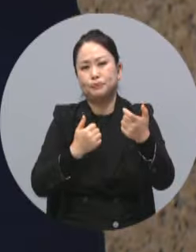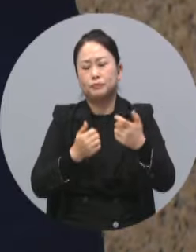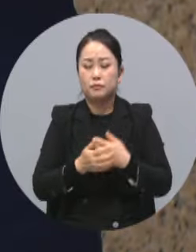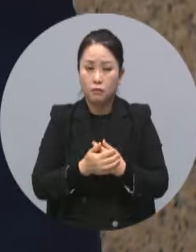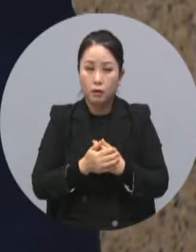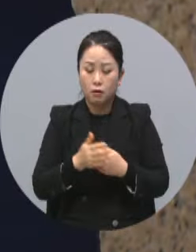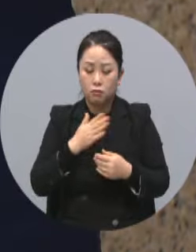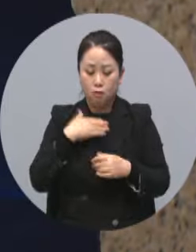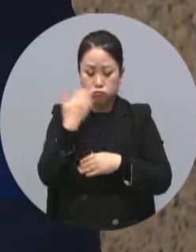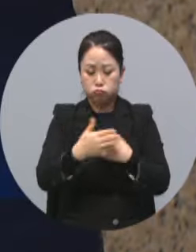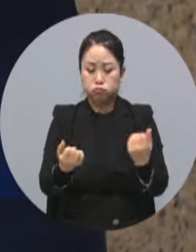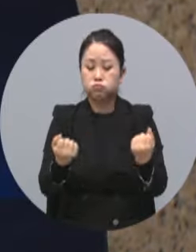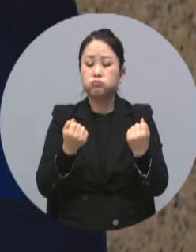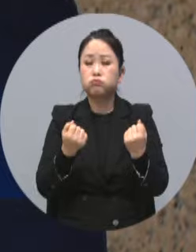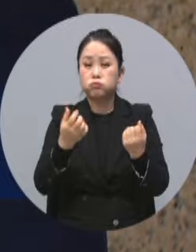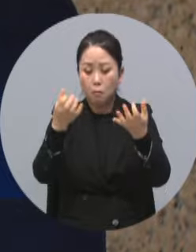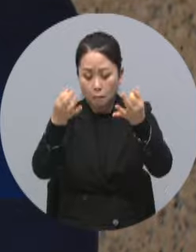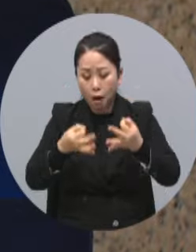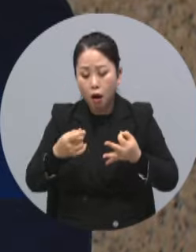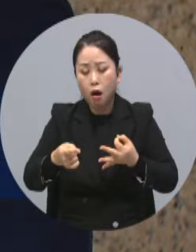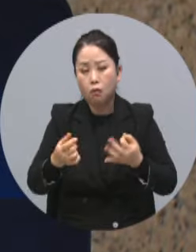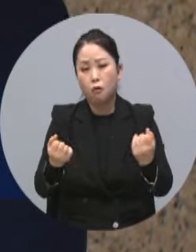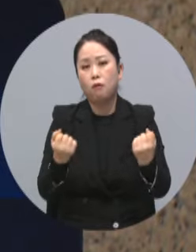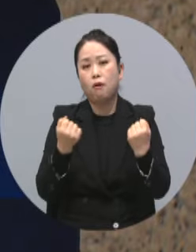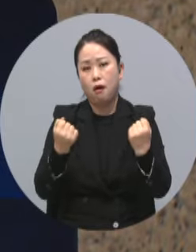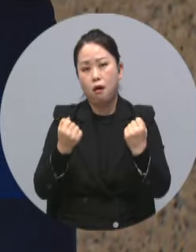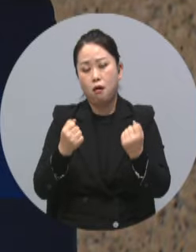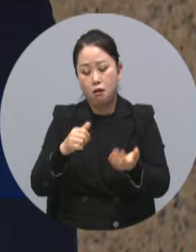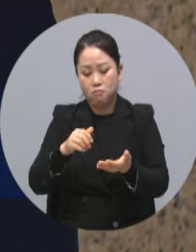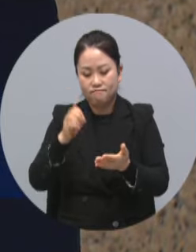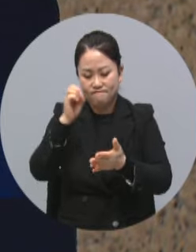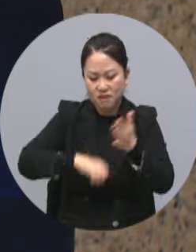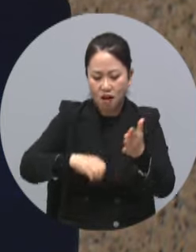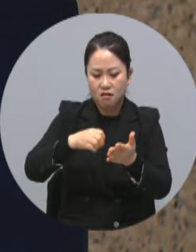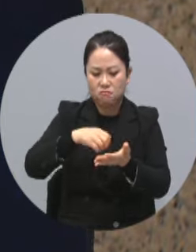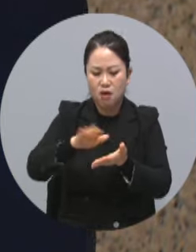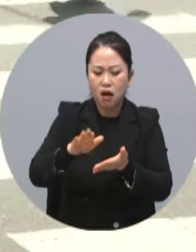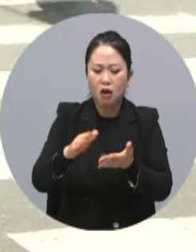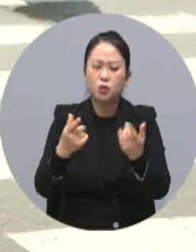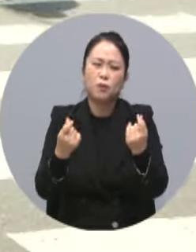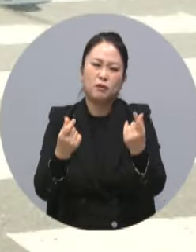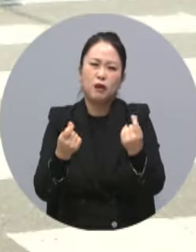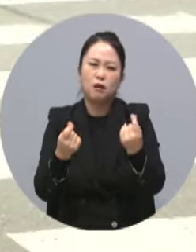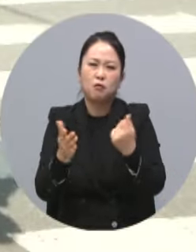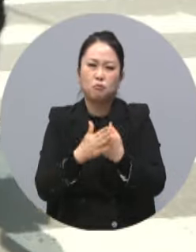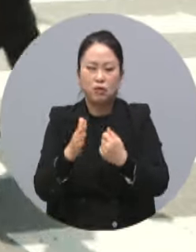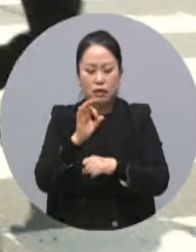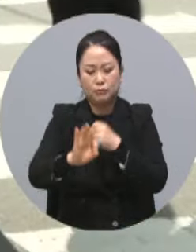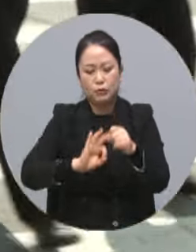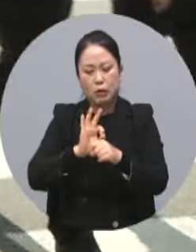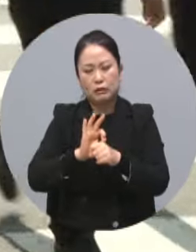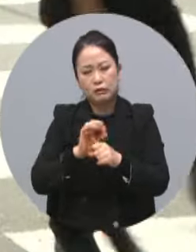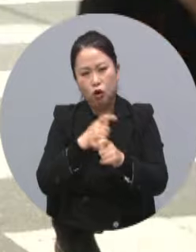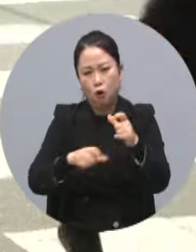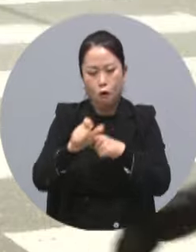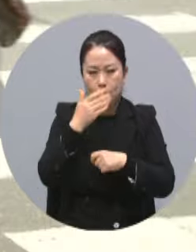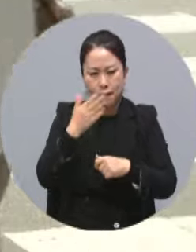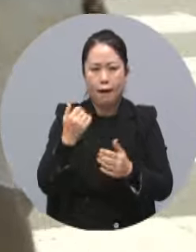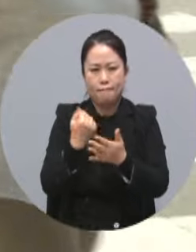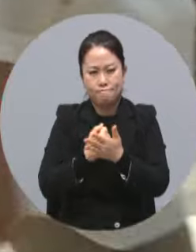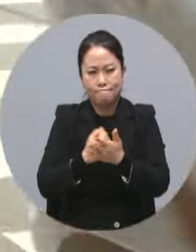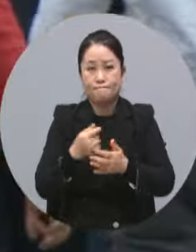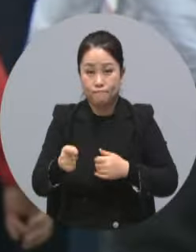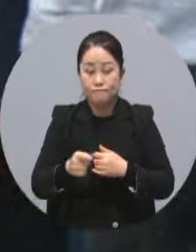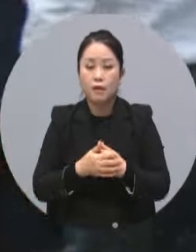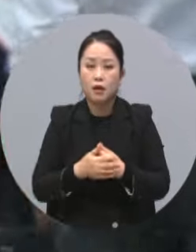지금 한데 나가라 하니까 제 아 10년을 더 할 수 있는데 최근 행정안전부를 시작으로